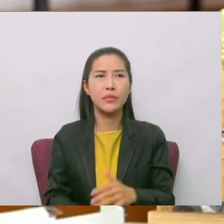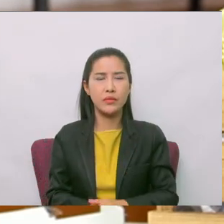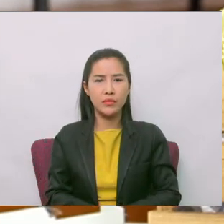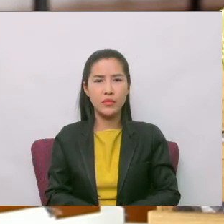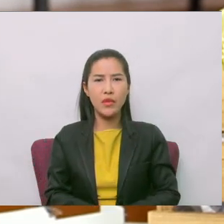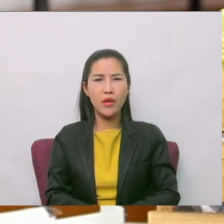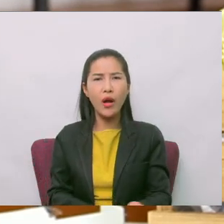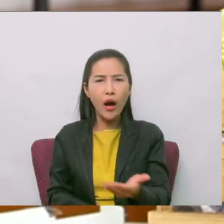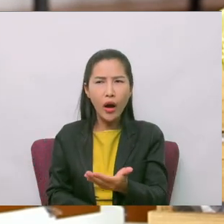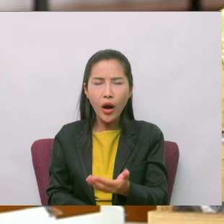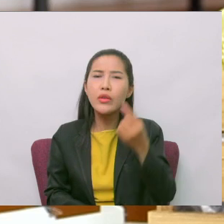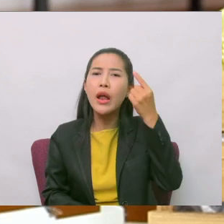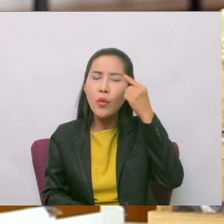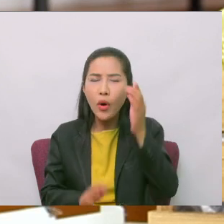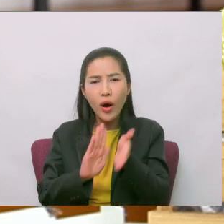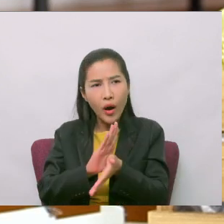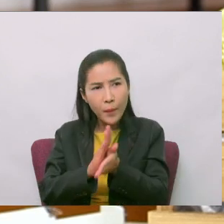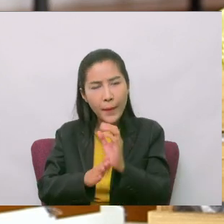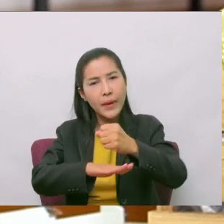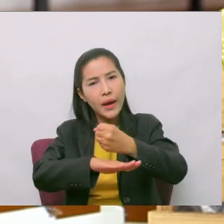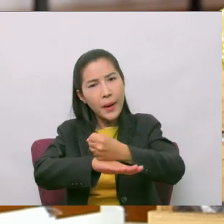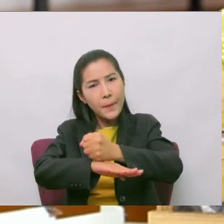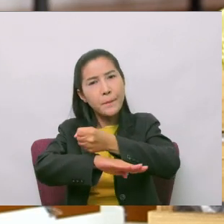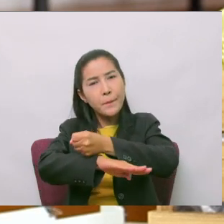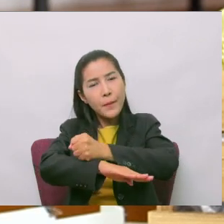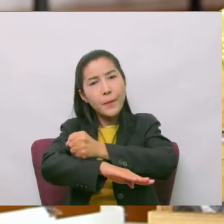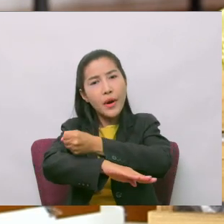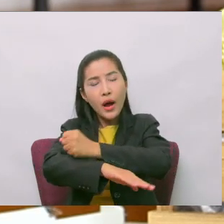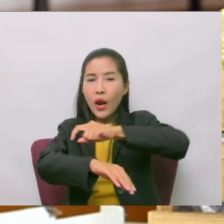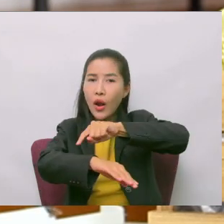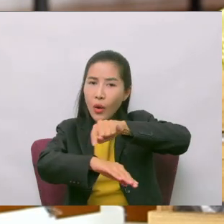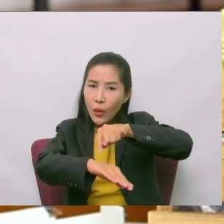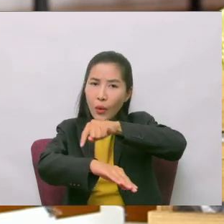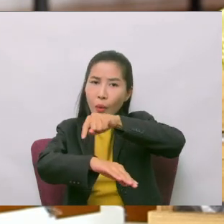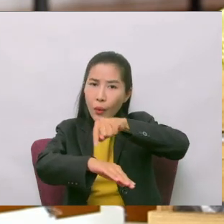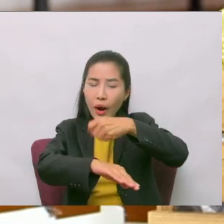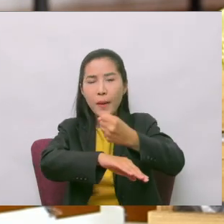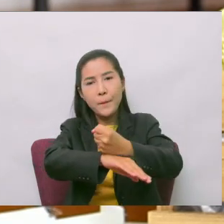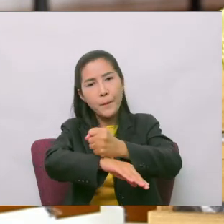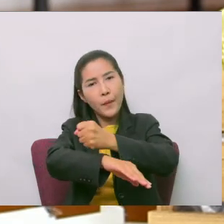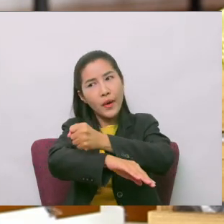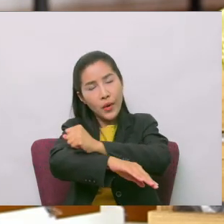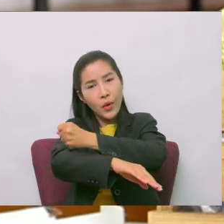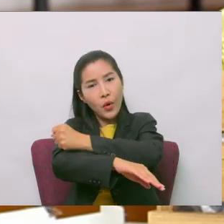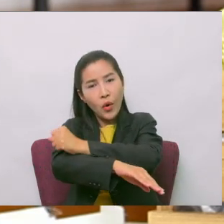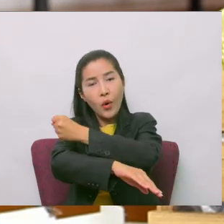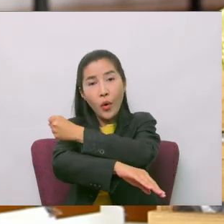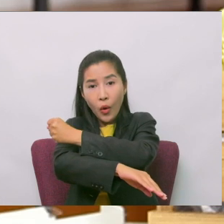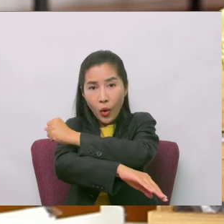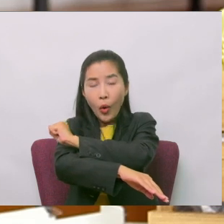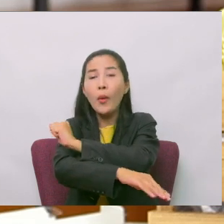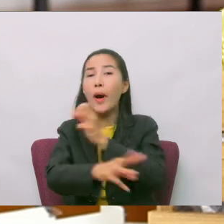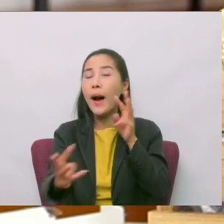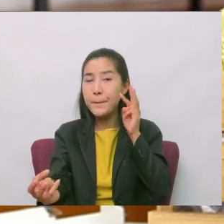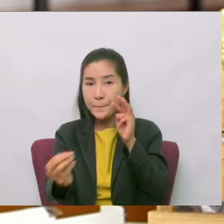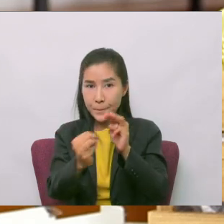คะก็จะได้ปรับในเรื่องของการประคบนะคะหรือว่าระยะเวลาความถี่ในการใช้ประคบเนี่ยถ้าให้เหมาะสมนะคะหรือว่าเราจะได้